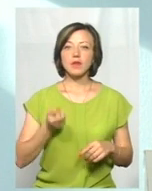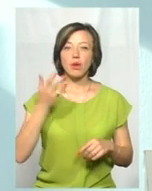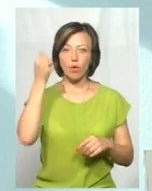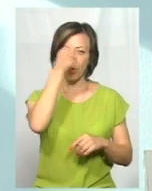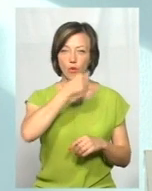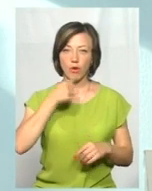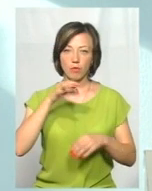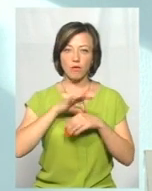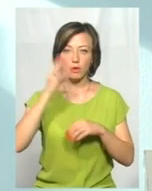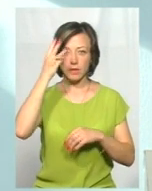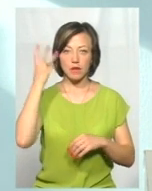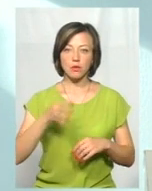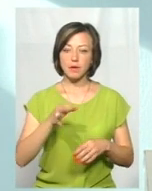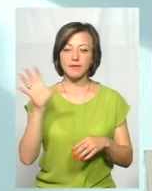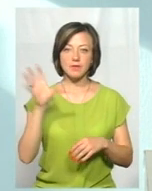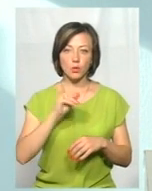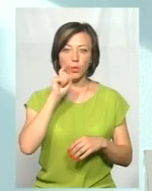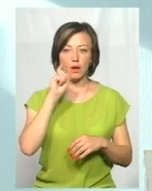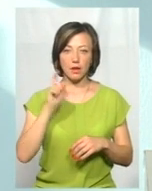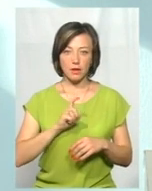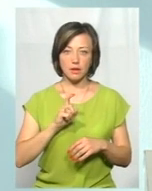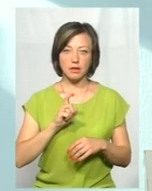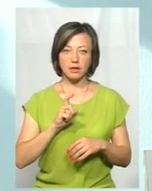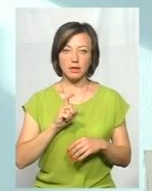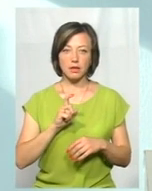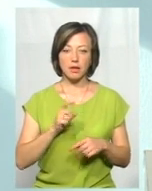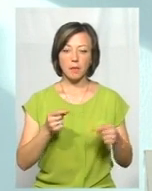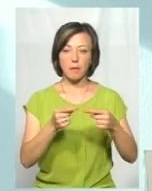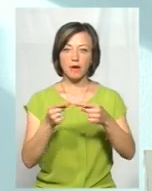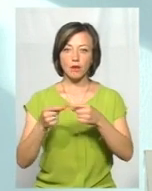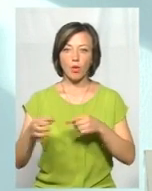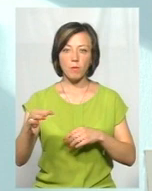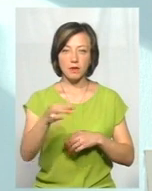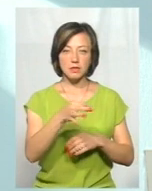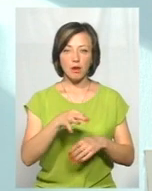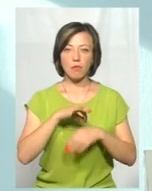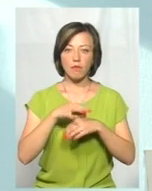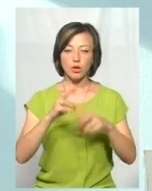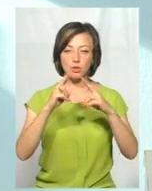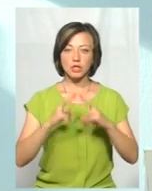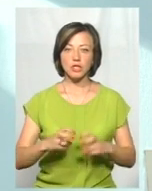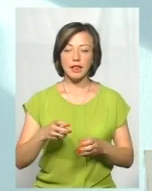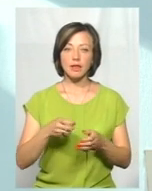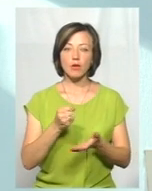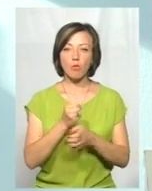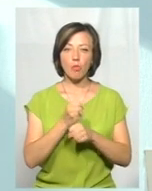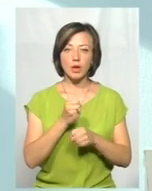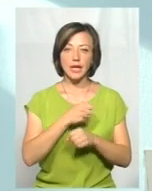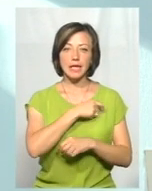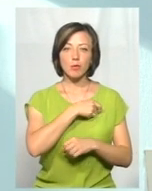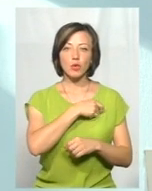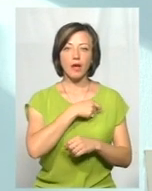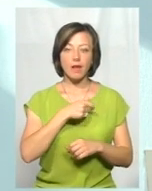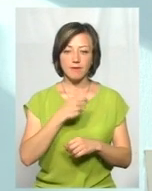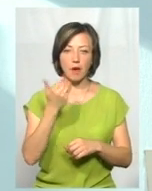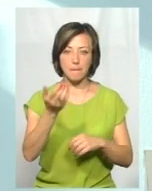у Хмельницькій області, не тільки в Хмельницькій, всій Україні, там в певних областях, проводимо дослідження роботи депутатів-мажоритарників.